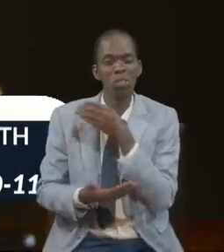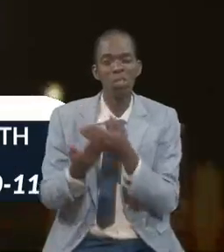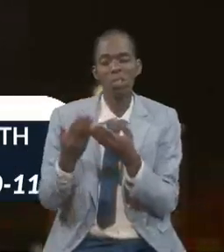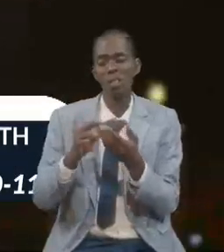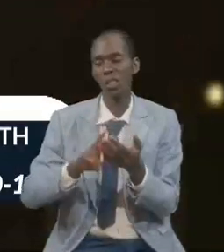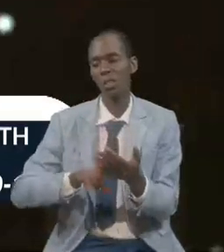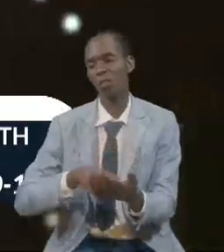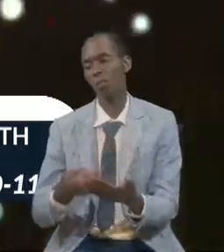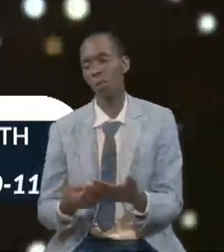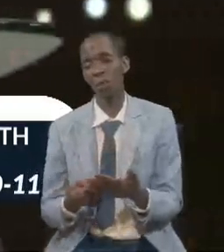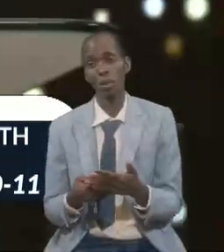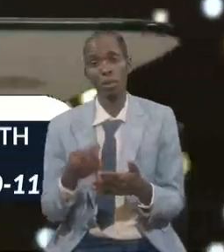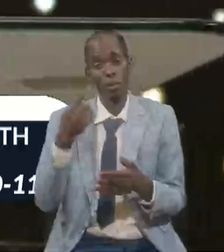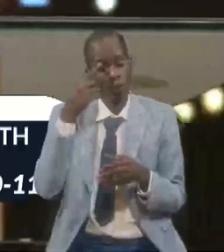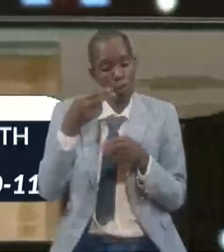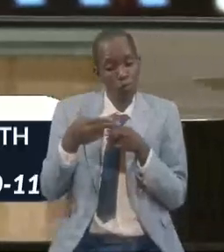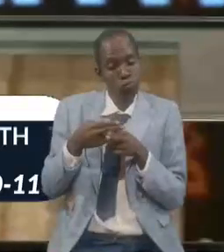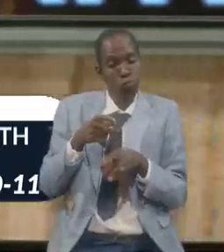tentation.